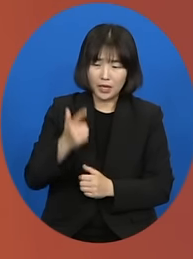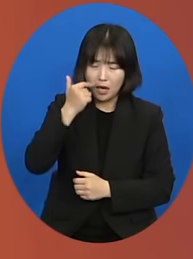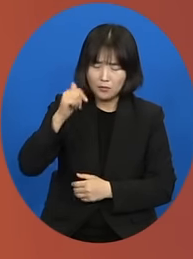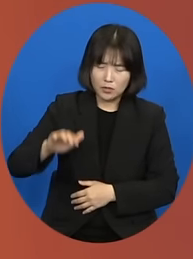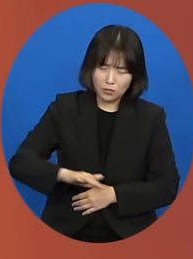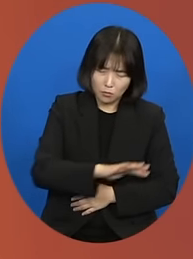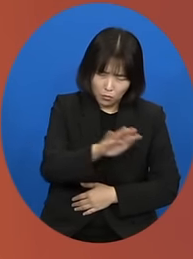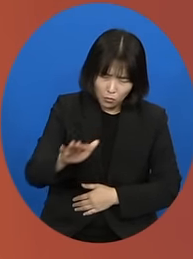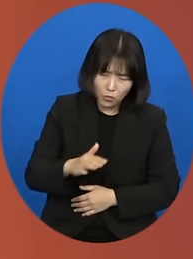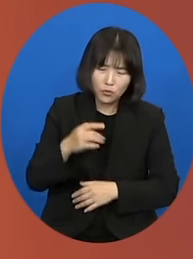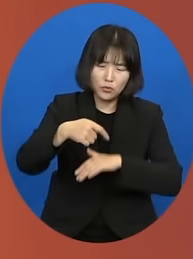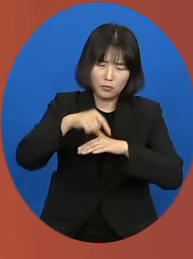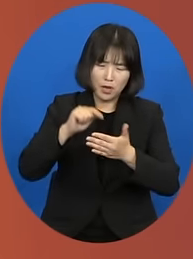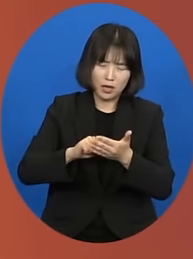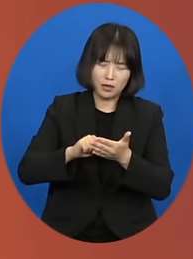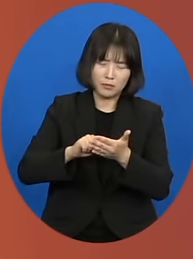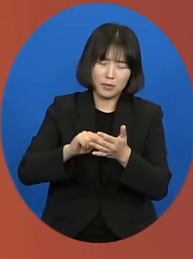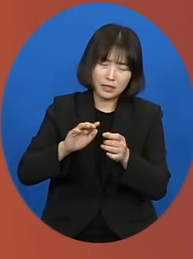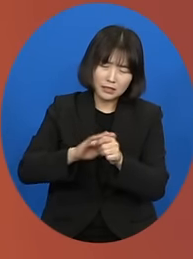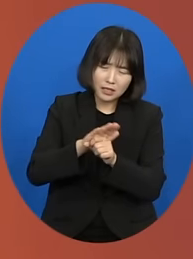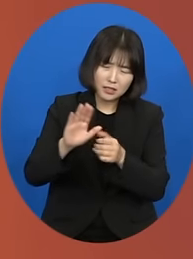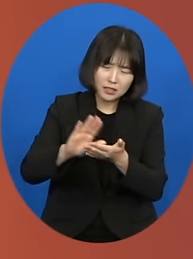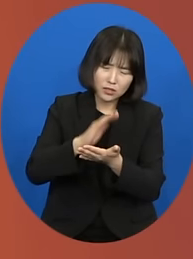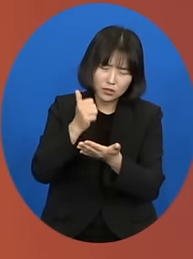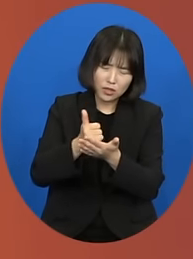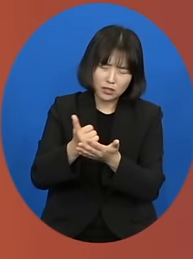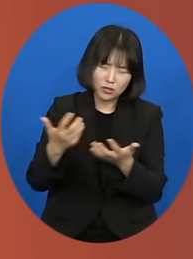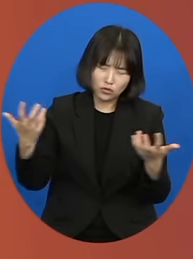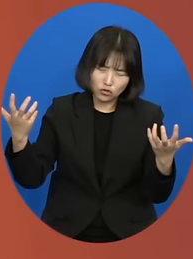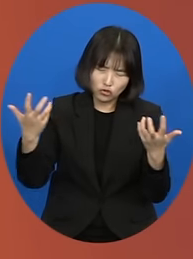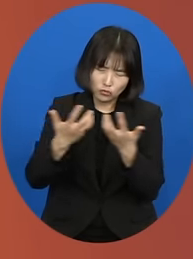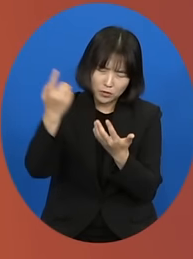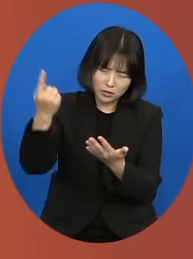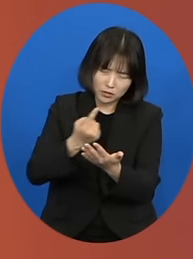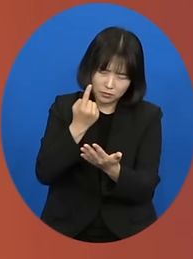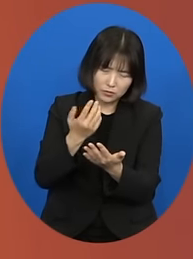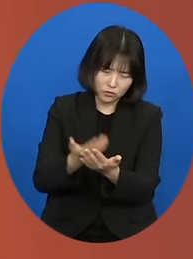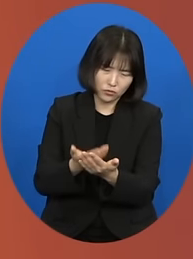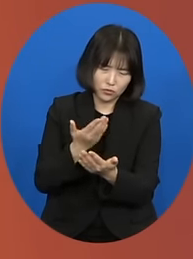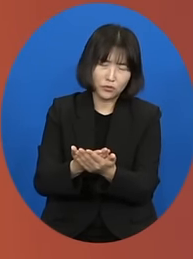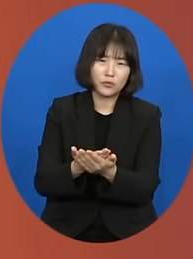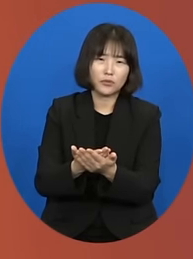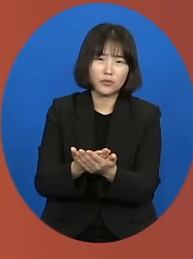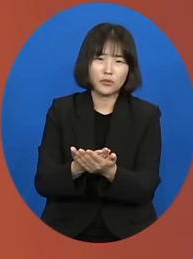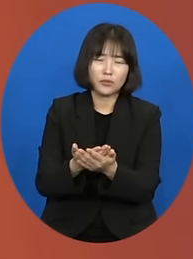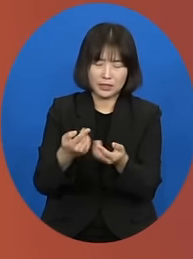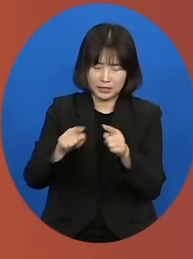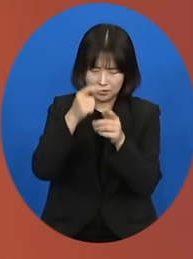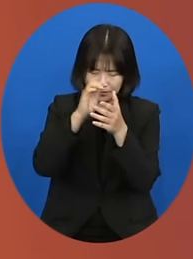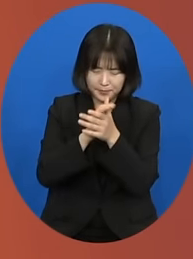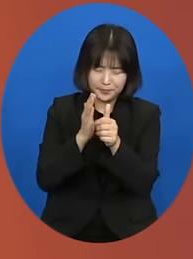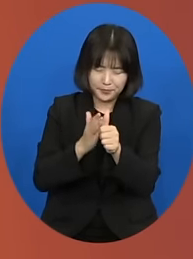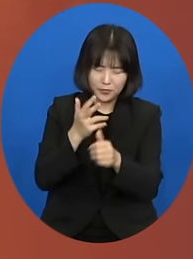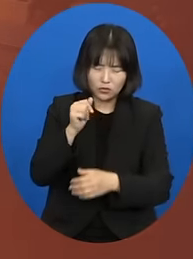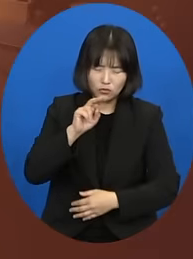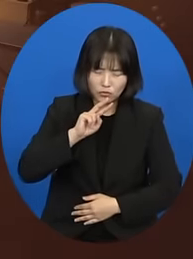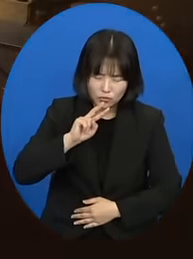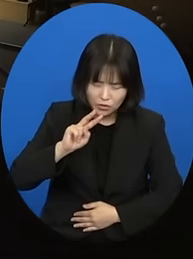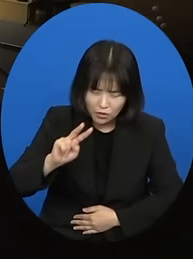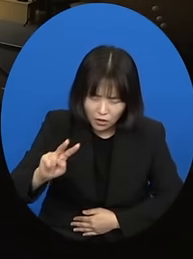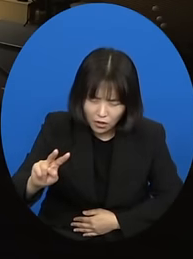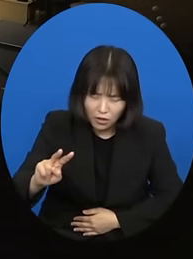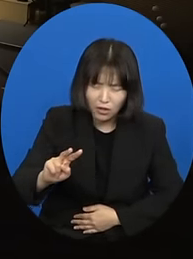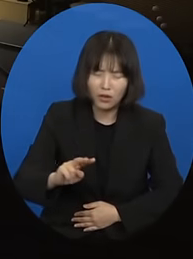모두의 마음에 사랑이신 그리스도께서 충만히 좌정하여 주옵소서. 주의 이름 한번 부르고 함께 기도하겠습니다. 주여.